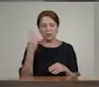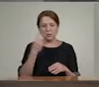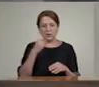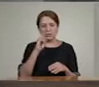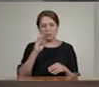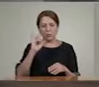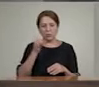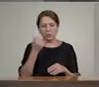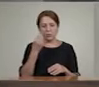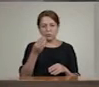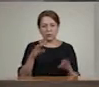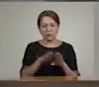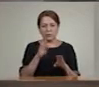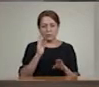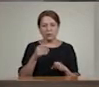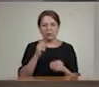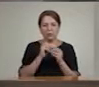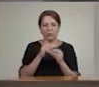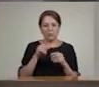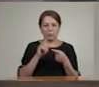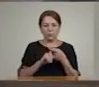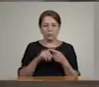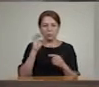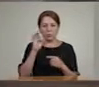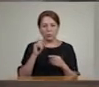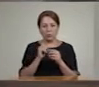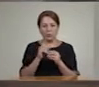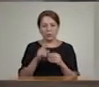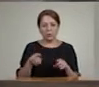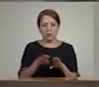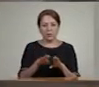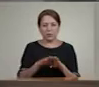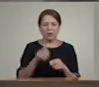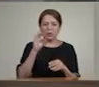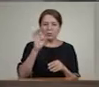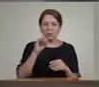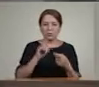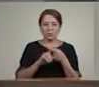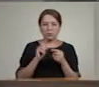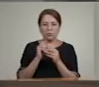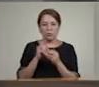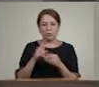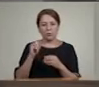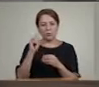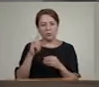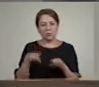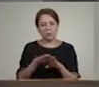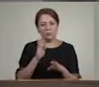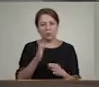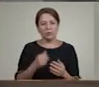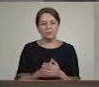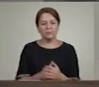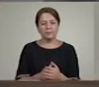teng bo'ladi. 11 qo'shuv 0 11 ga teng yoki 0 qo'shuv 11 11 ga teng bo'ladi.